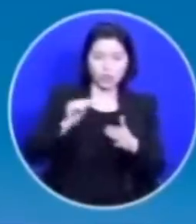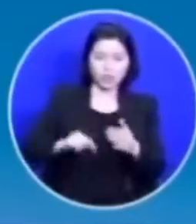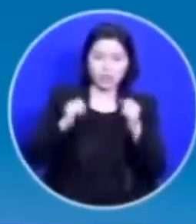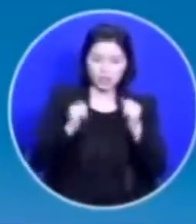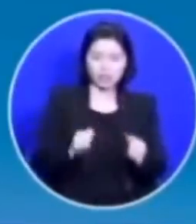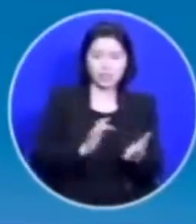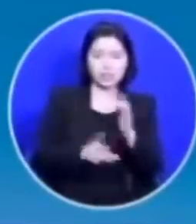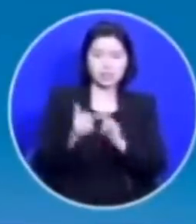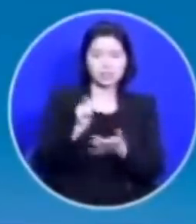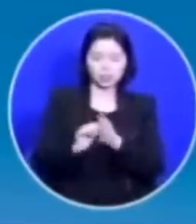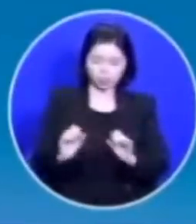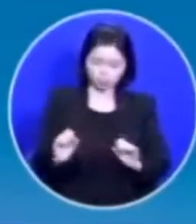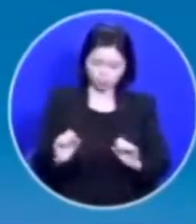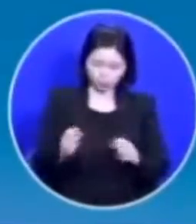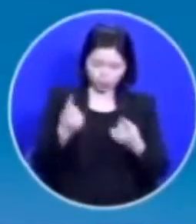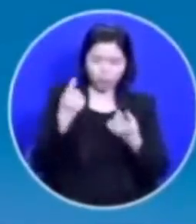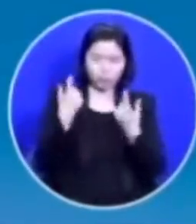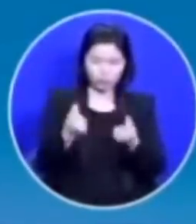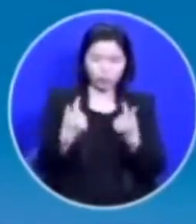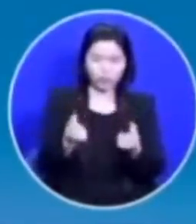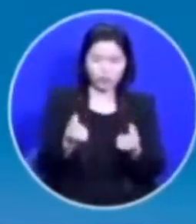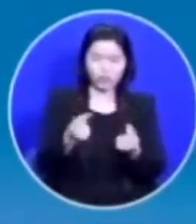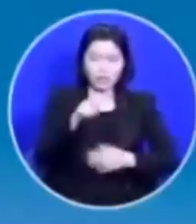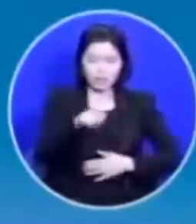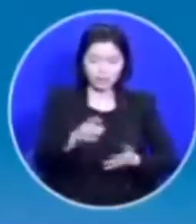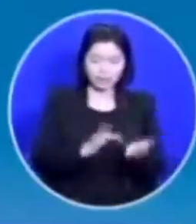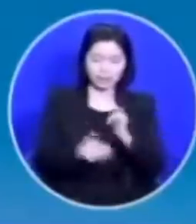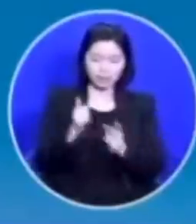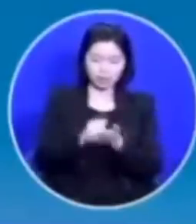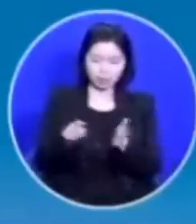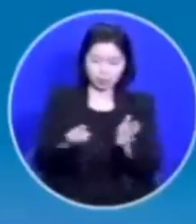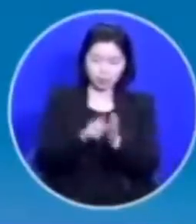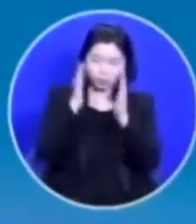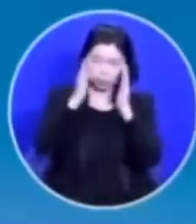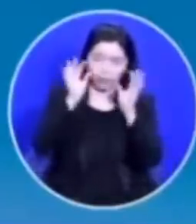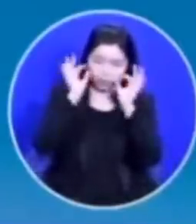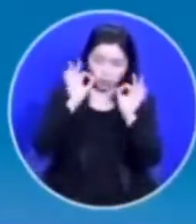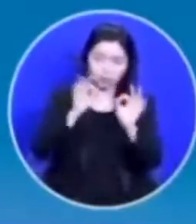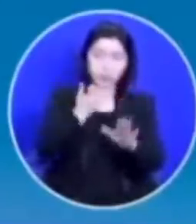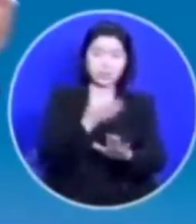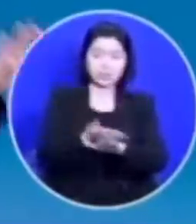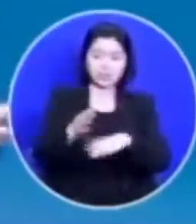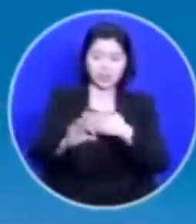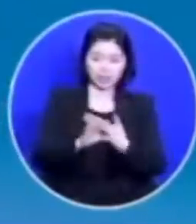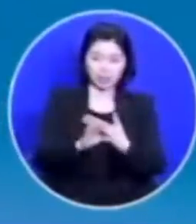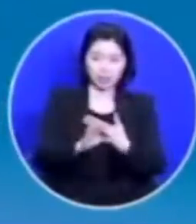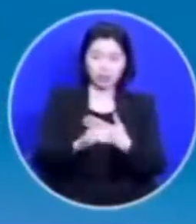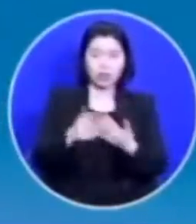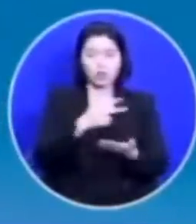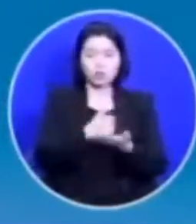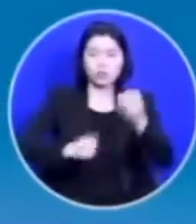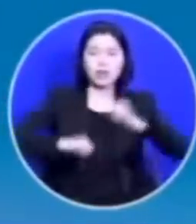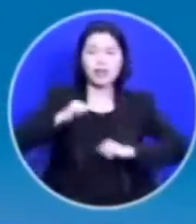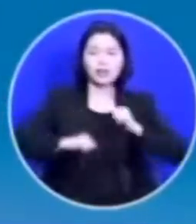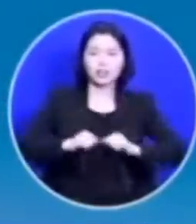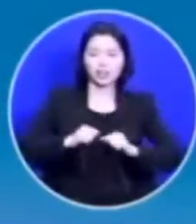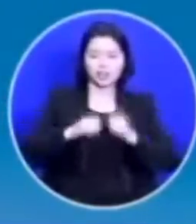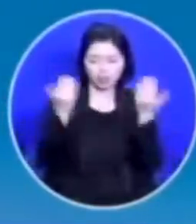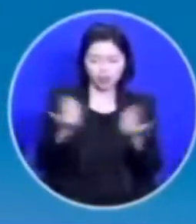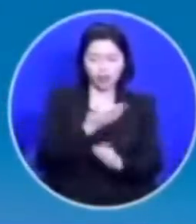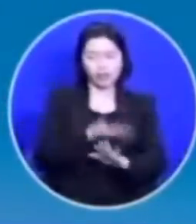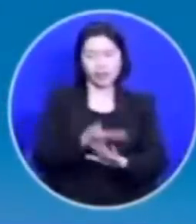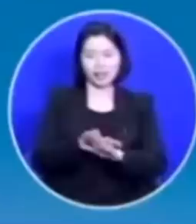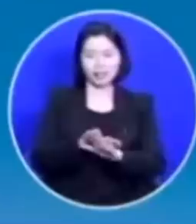쓰지만 그 예수님을 믿고 바라보는 것이 다르면 주님의 역사가 달리 나타나는 것입니다